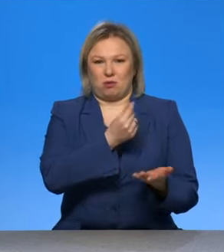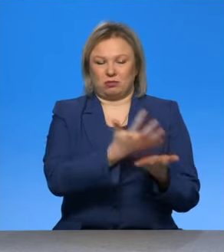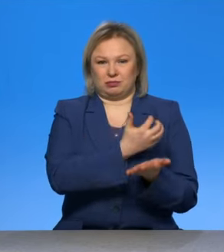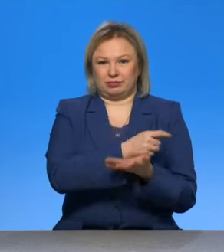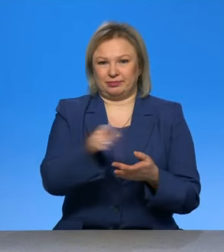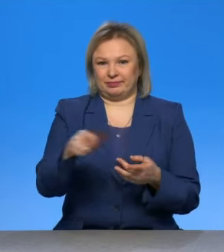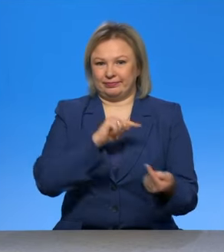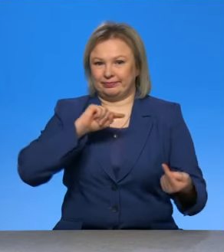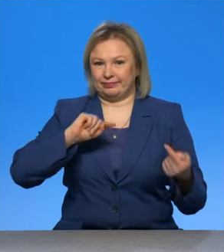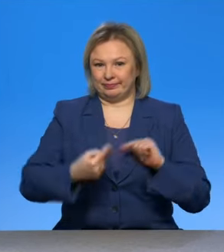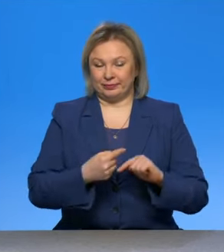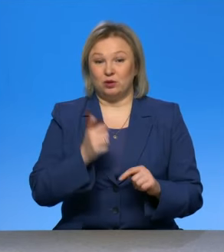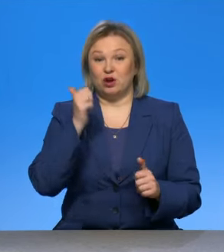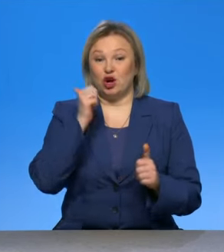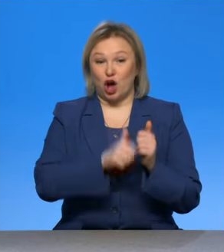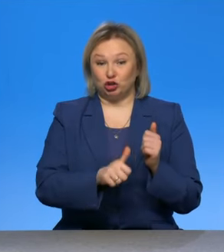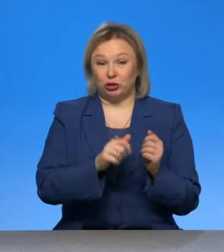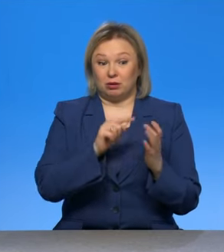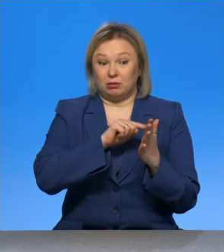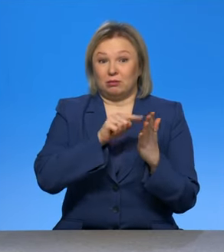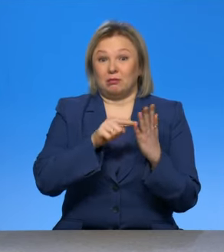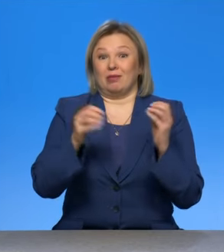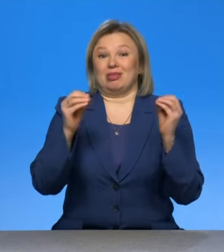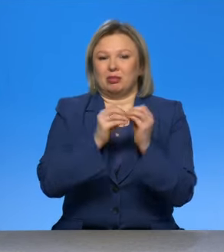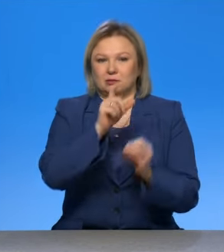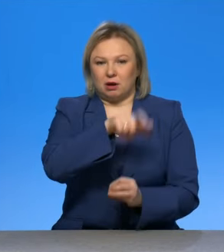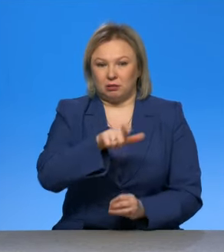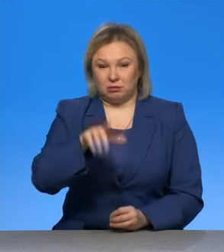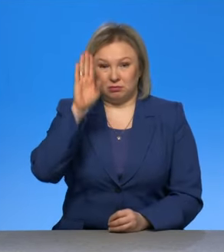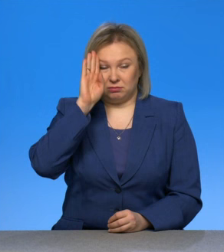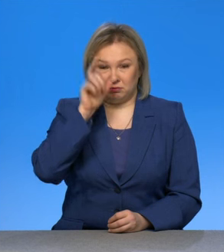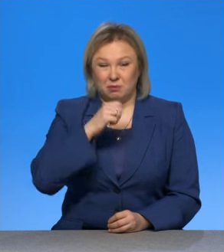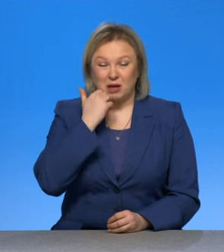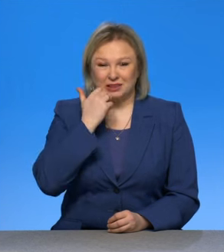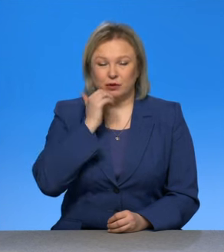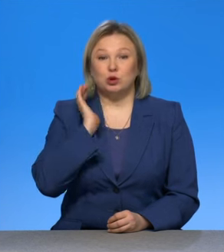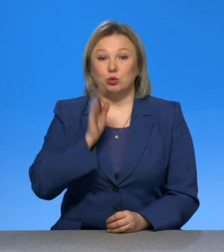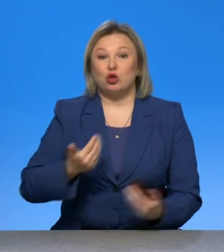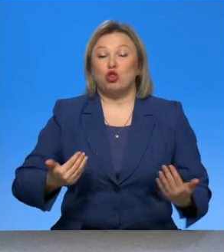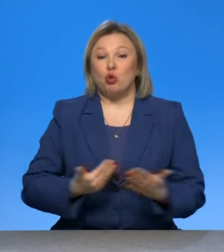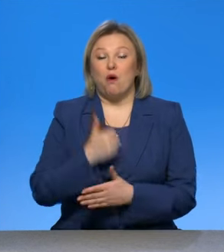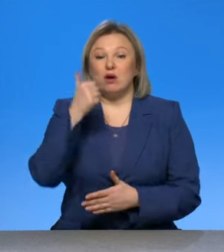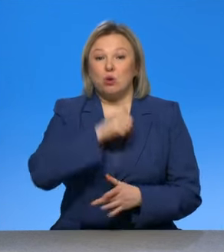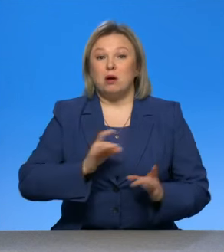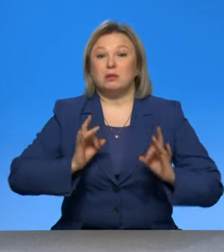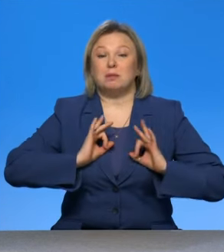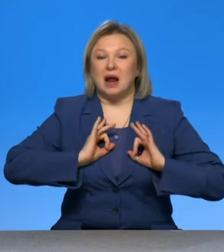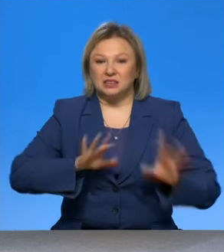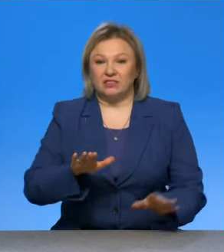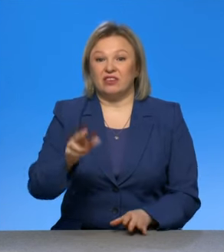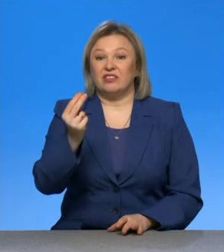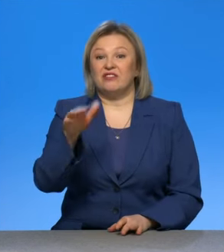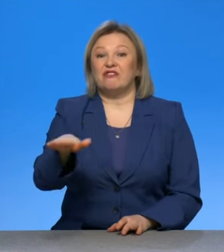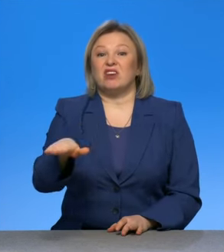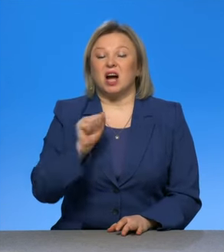каждый десятый москвич будет праздновать Новый год в кредит. Насколько разумно такое поведение? Ну, еще немного